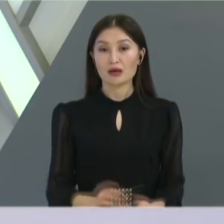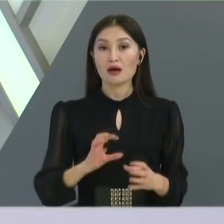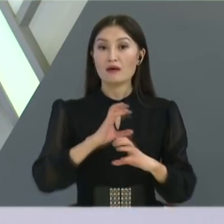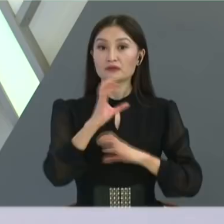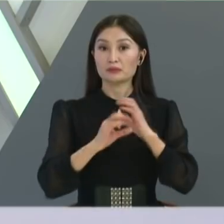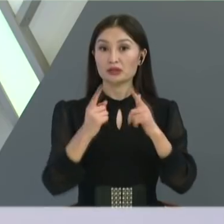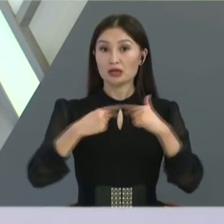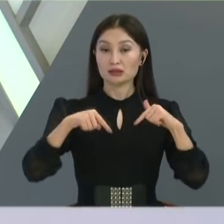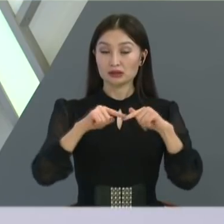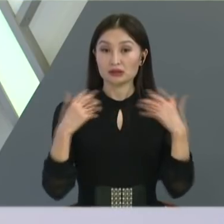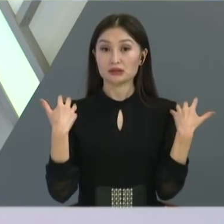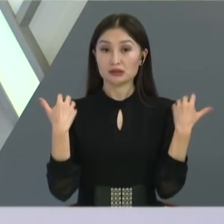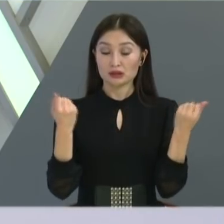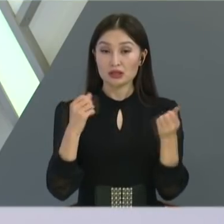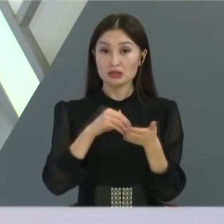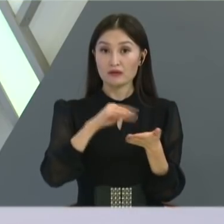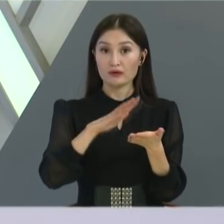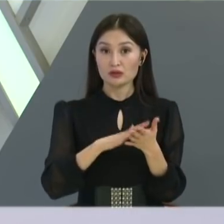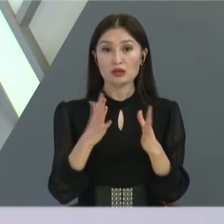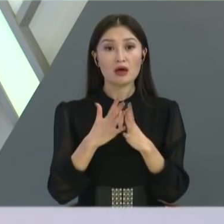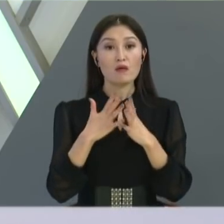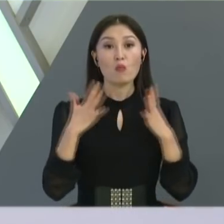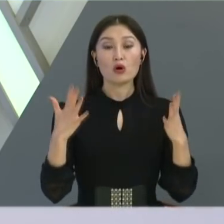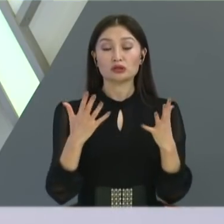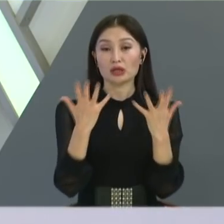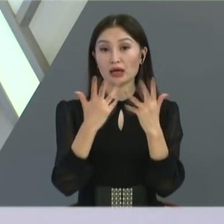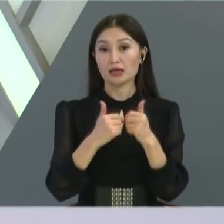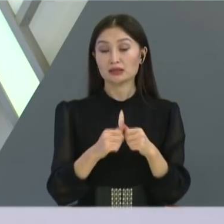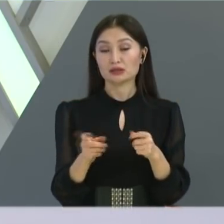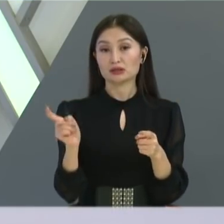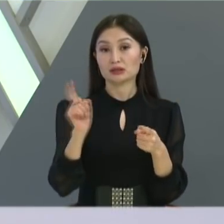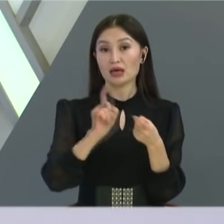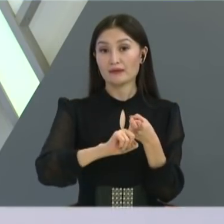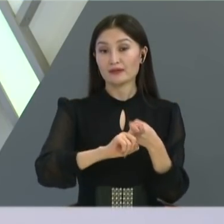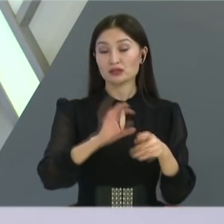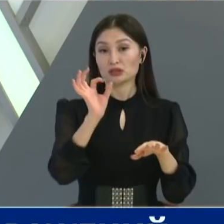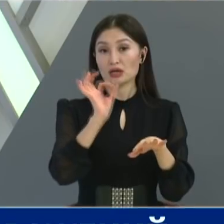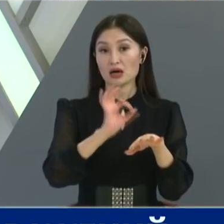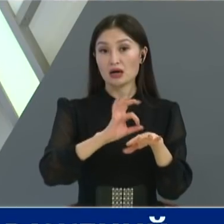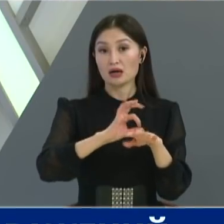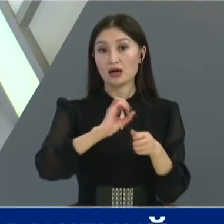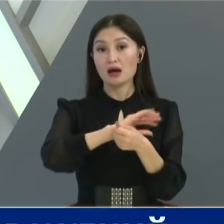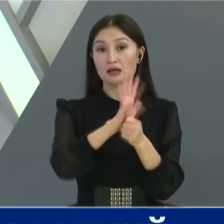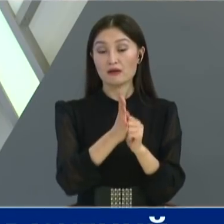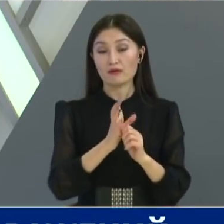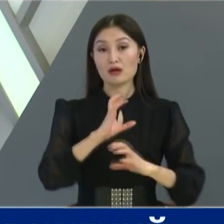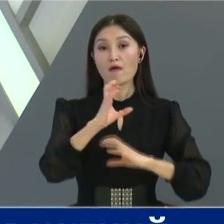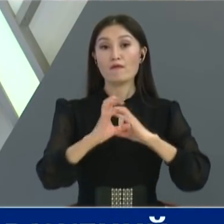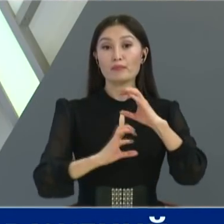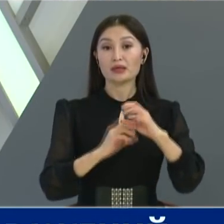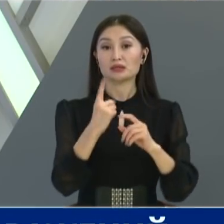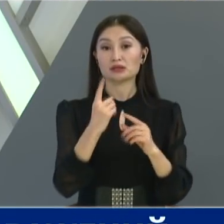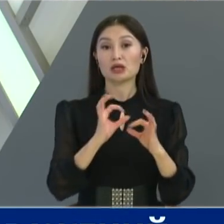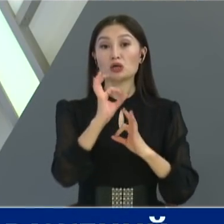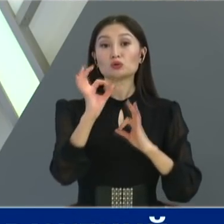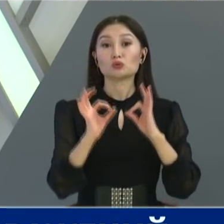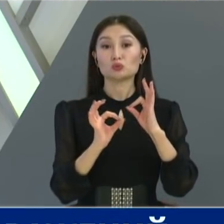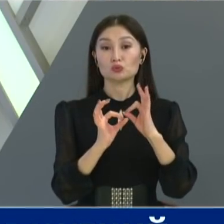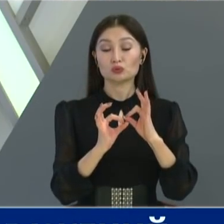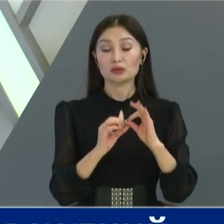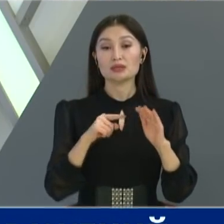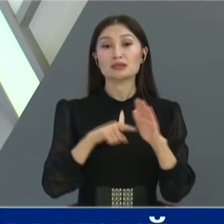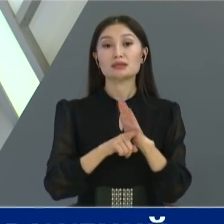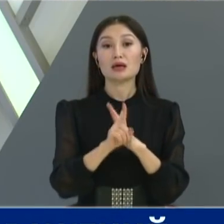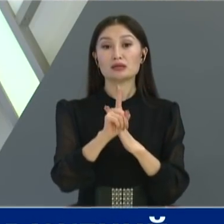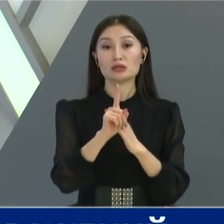Всемирная организация здравоохранения зафиксировала наибольшее количество инфицирования коронавирусом в мире за сутки с начала